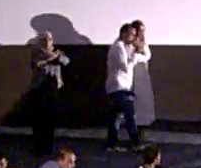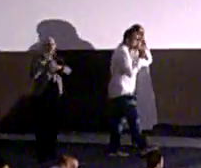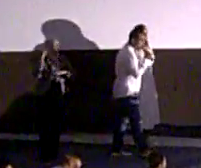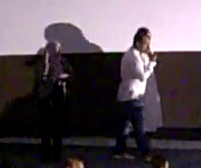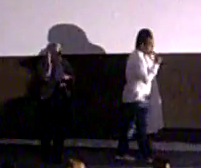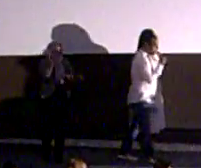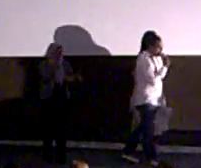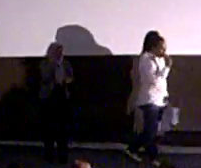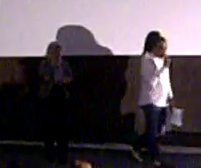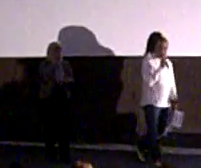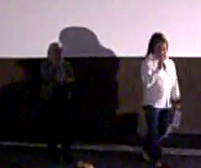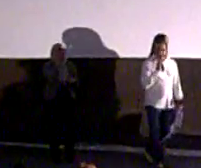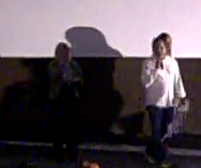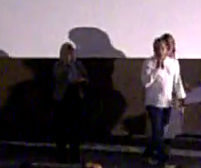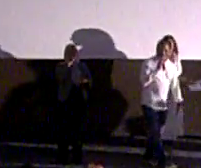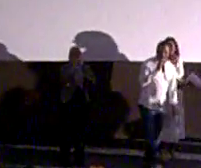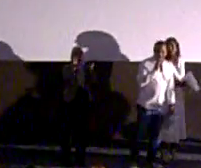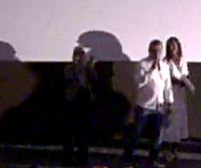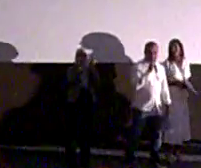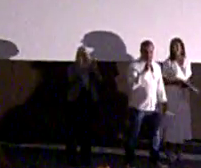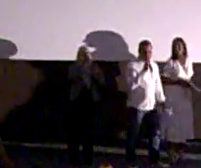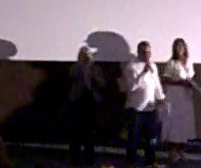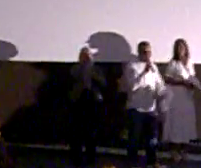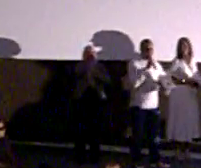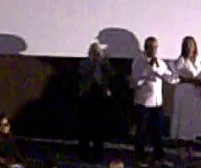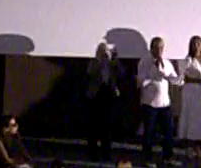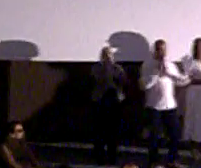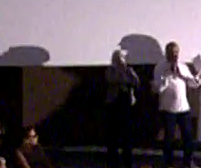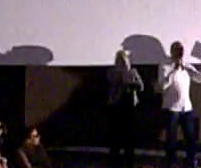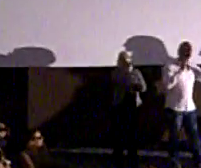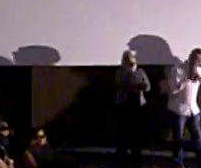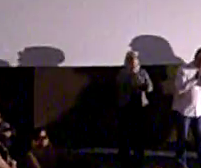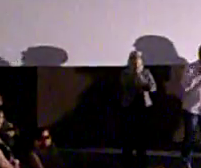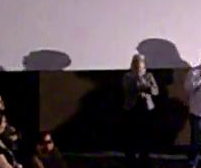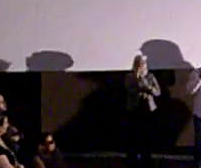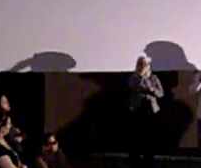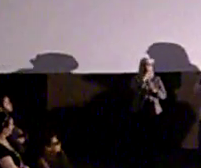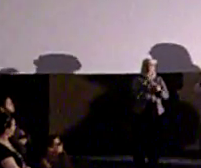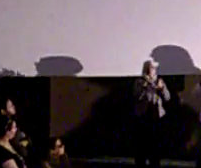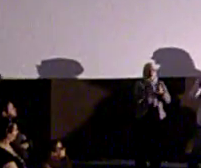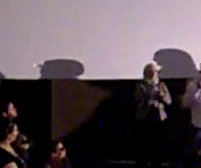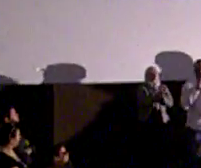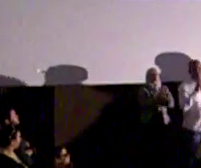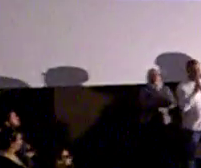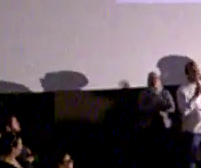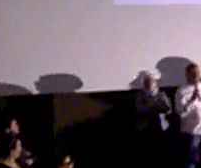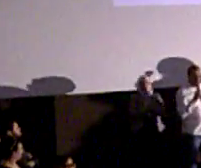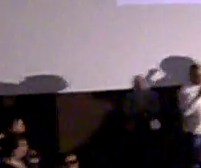الحمروني قلنا انه عديد الفنانين وعديد الاصوات الجميله صوتهم جميل كيف ما صوت يسرى